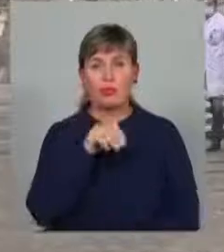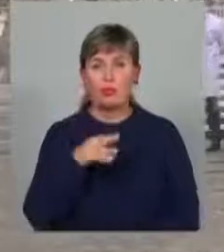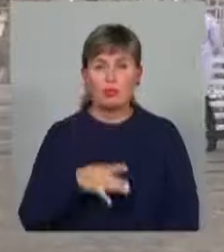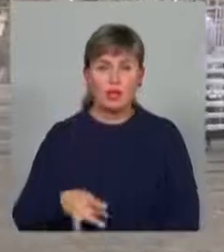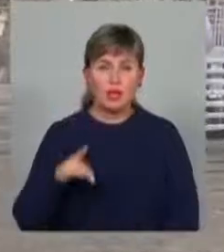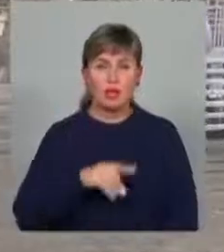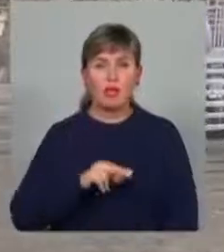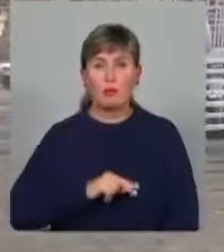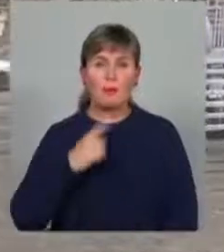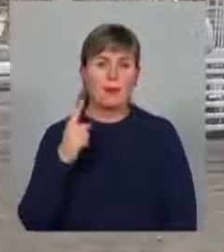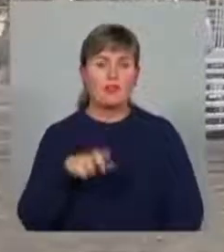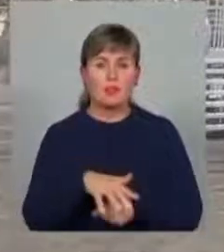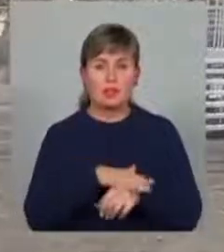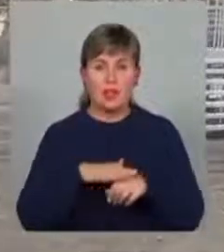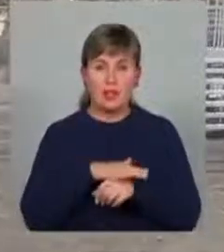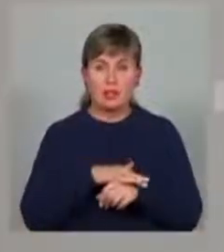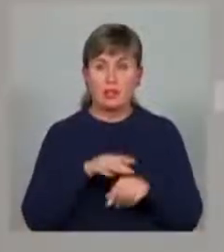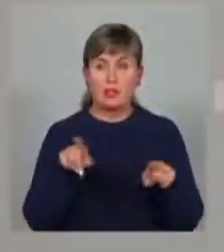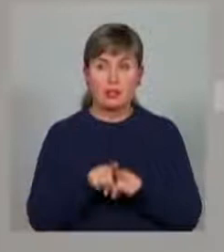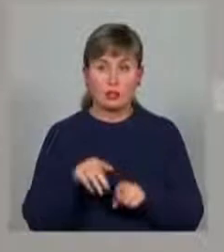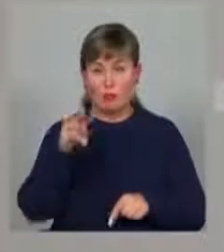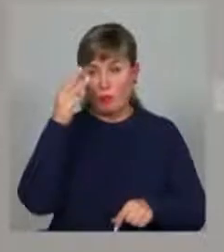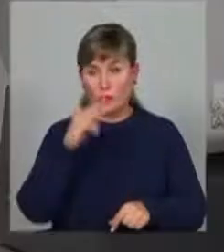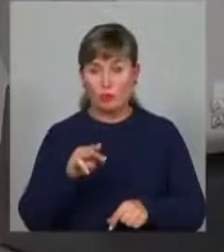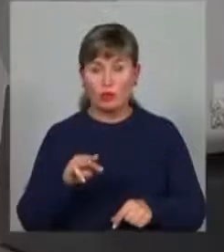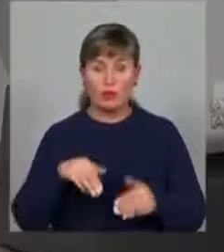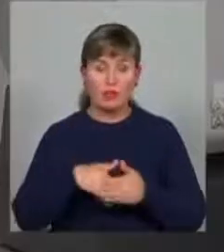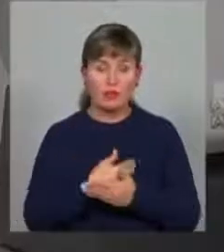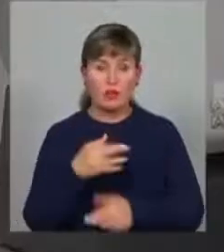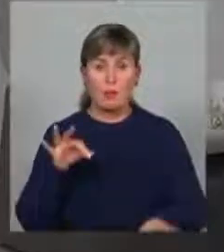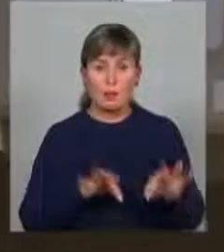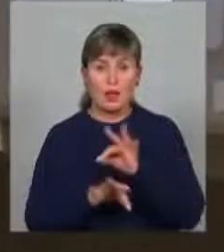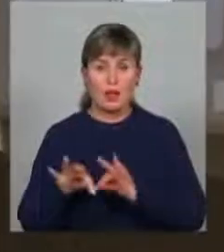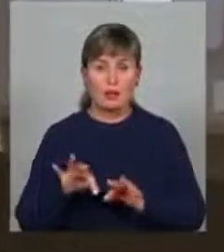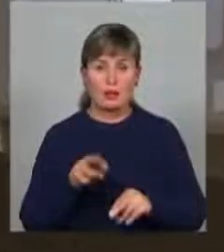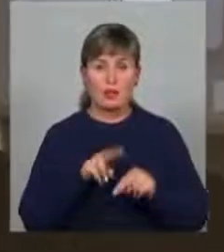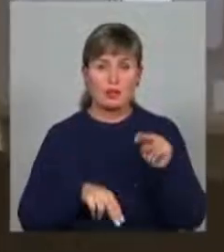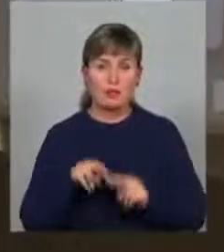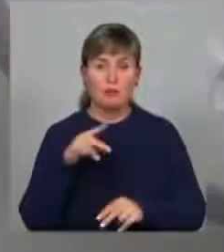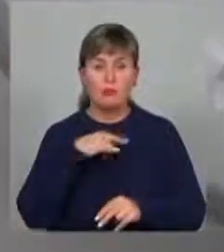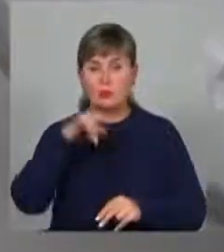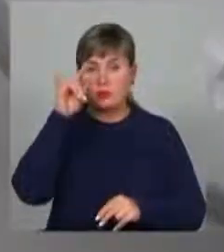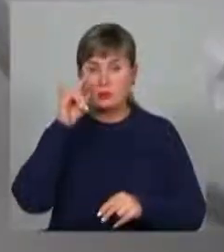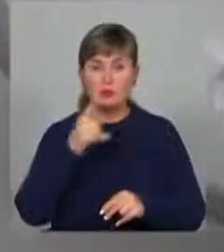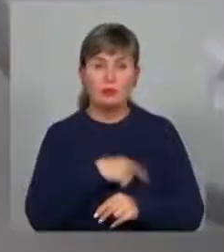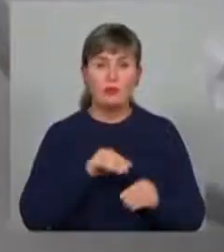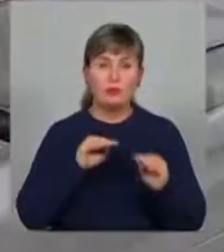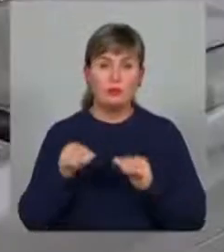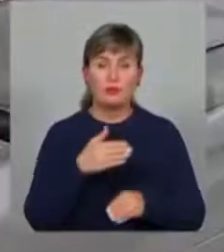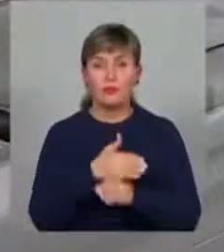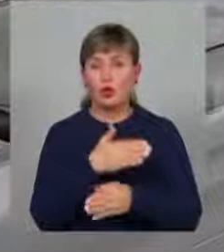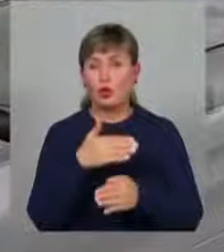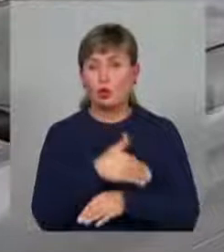районе заработал первый в стране модульный КТА-центр. Инновационный проект разработан отечественной компанией. Медучреждение расположилось на